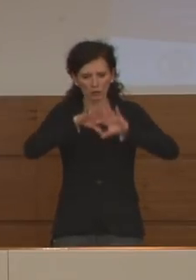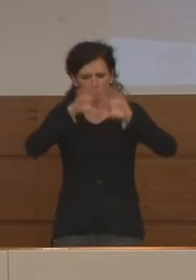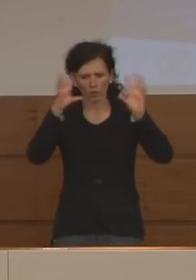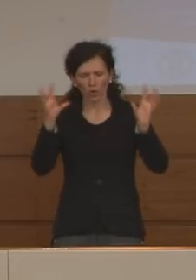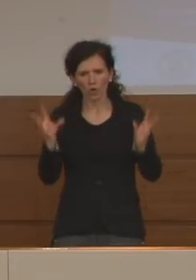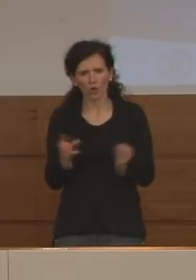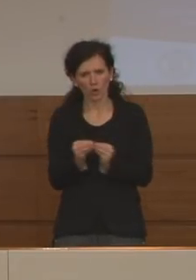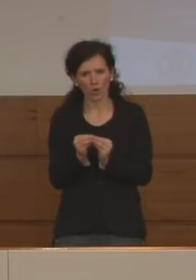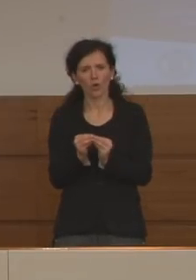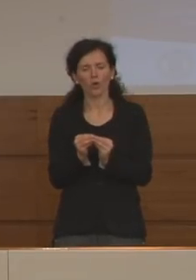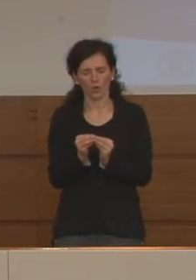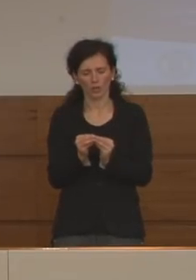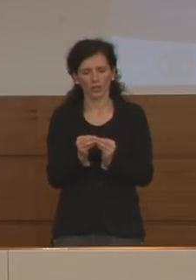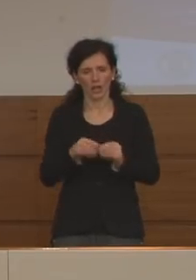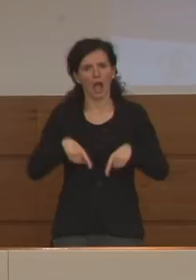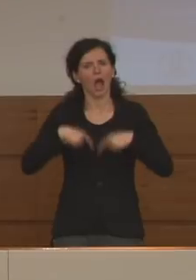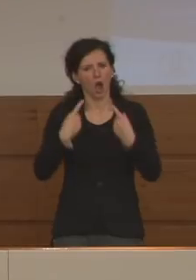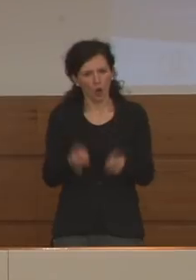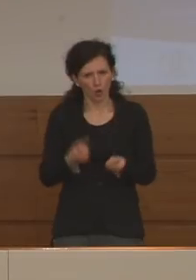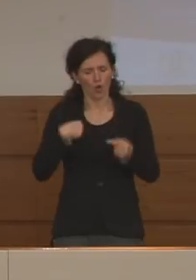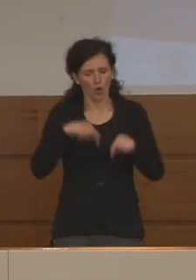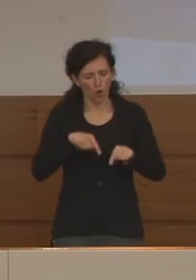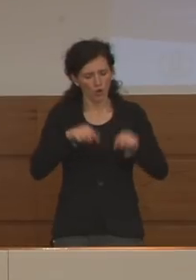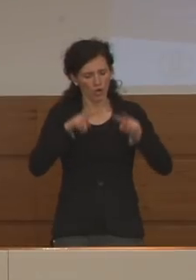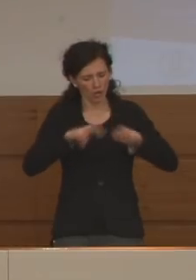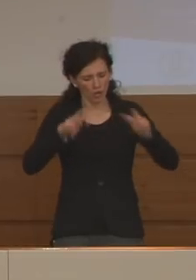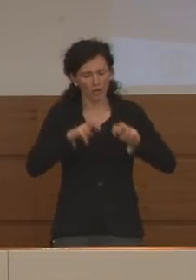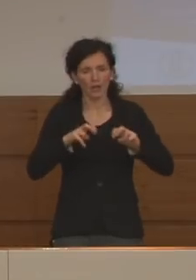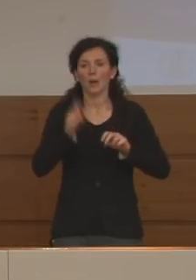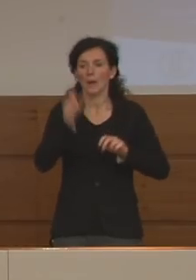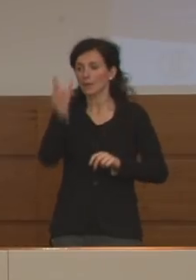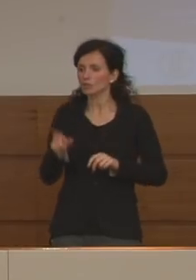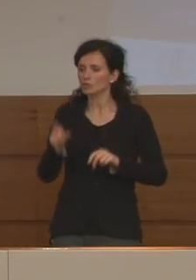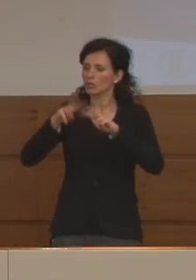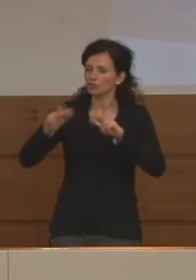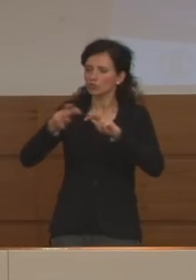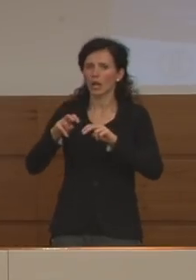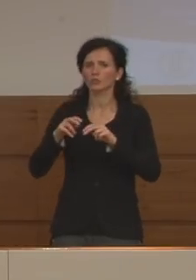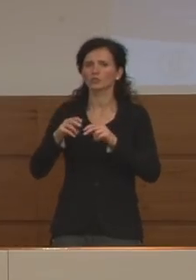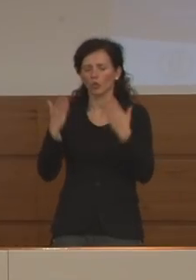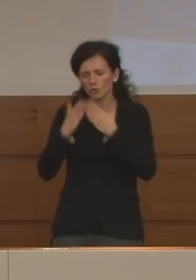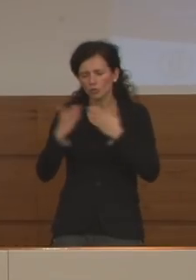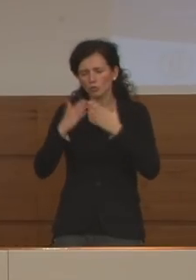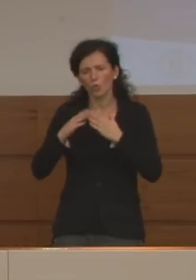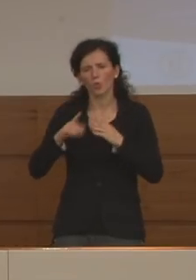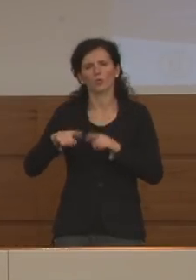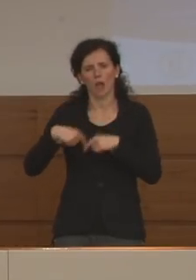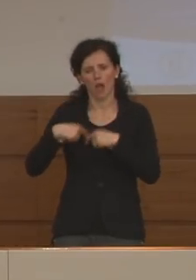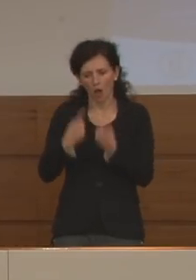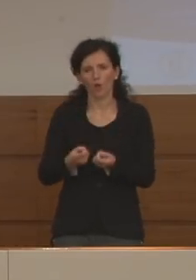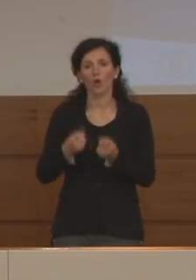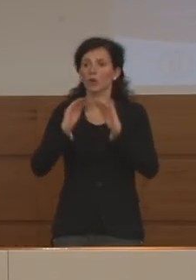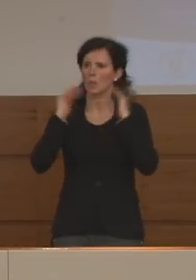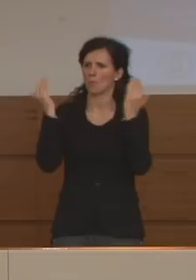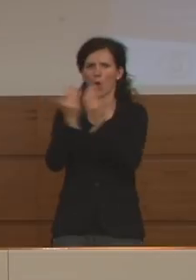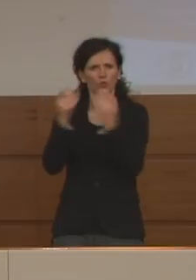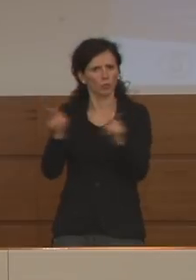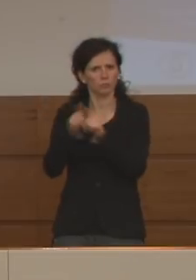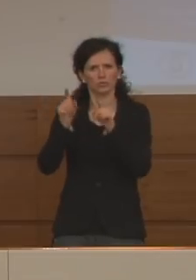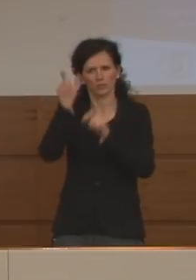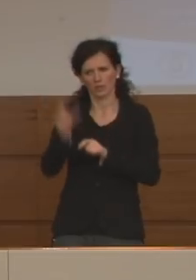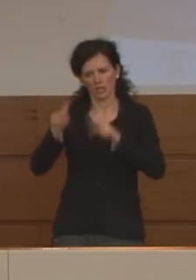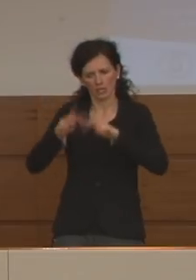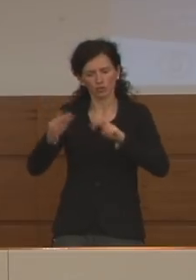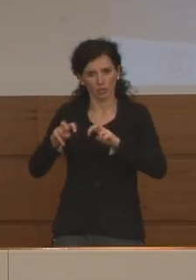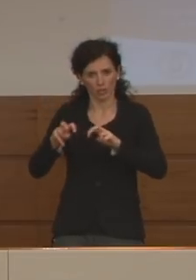e stanno i ricercatori di tutto il mondo acquisendo è chiaro che i dispositivi di protezione individuale sono